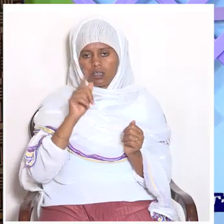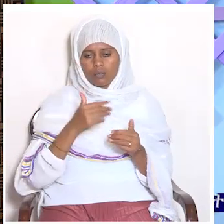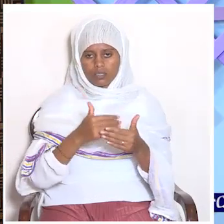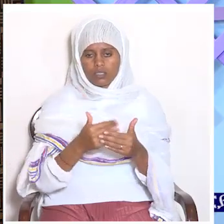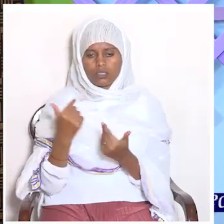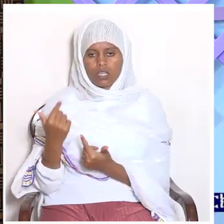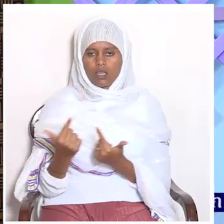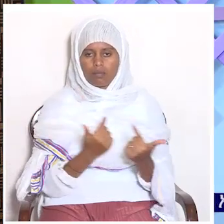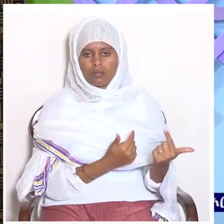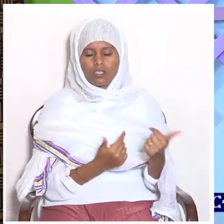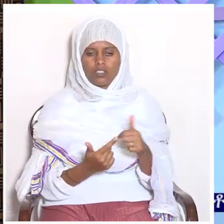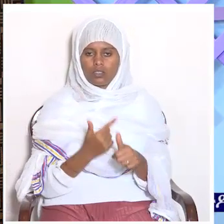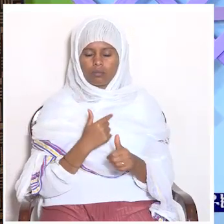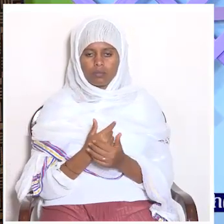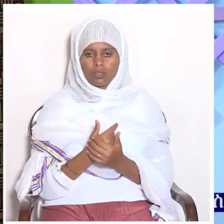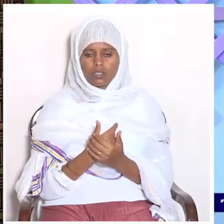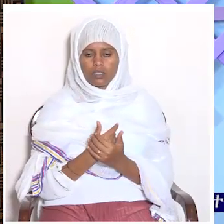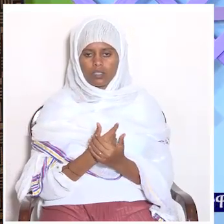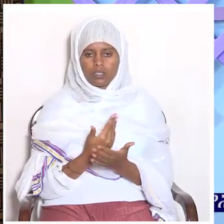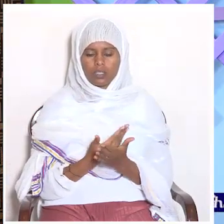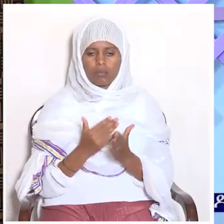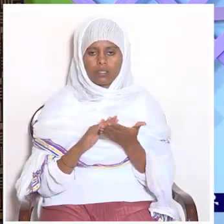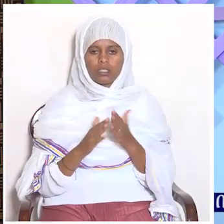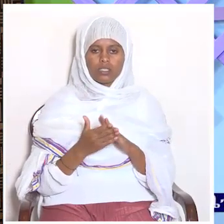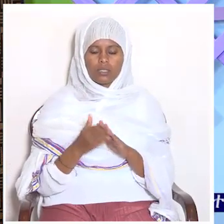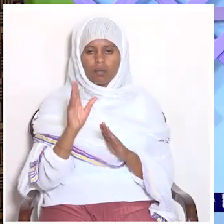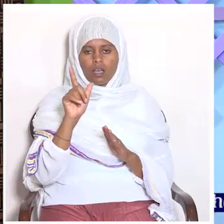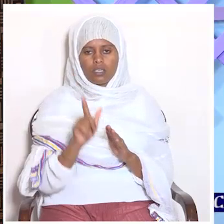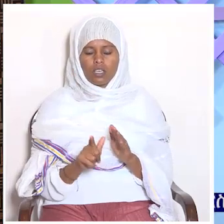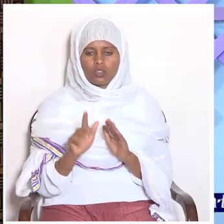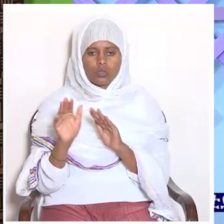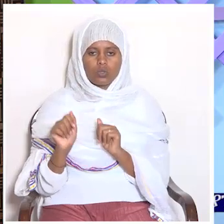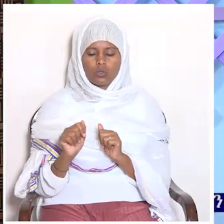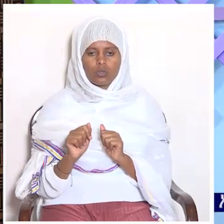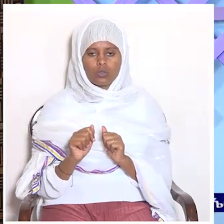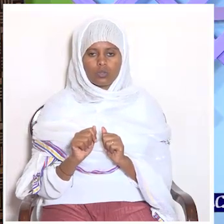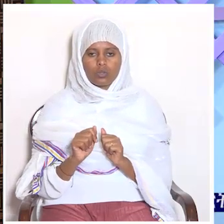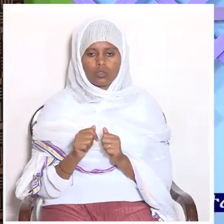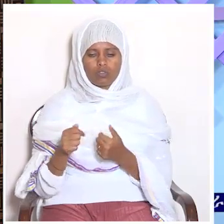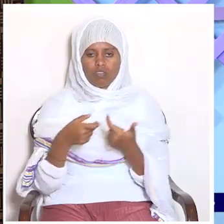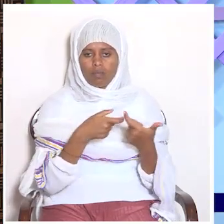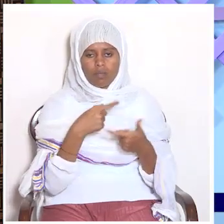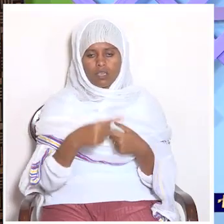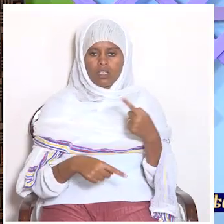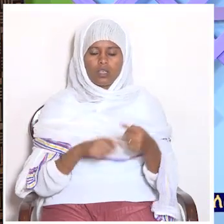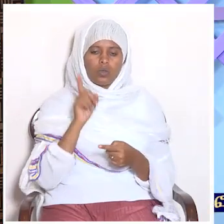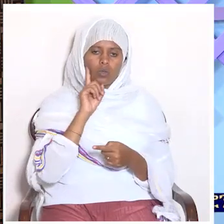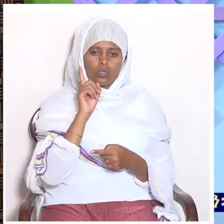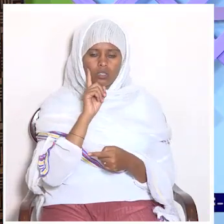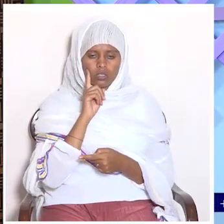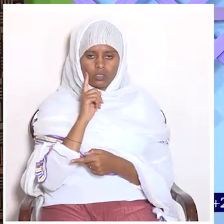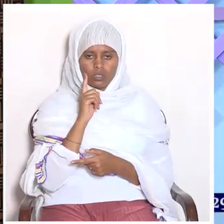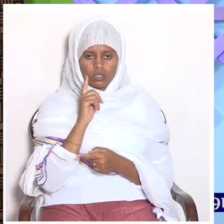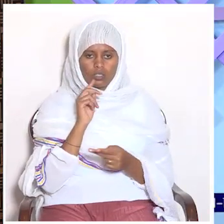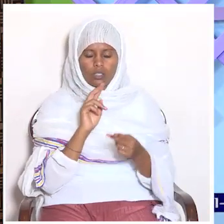ምስ ተፀንሰት ተኣምራት ጀመረት ማለት ካብ ቤተሰብ ናይ ሃና ዝኾኑ ወገናት ኩሉ